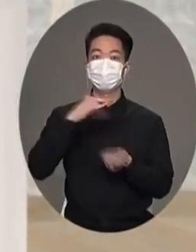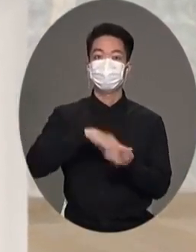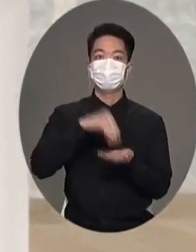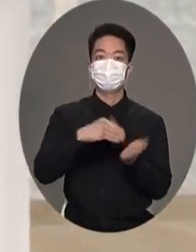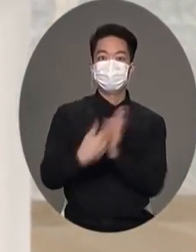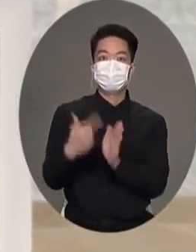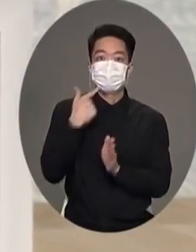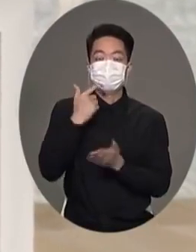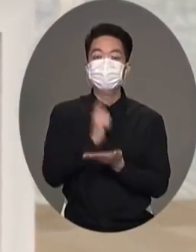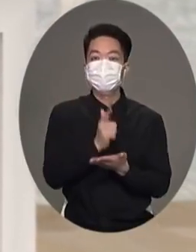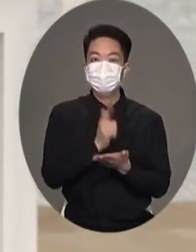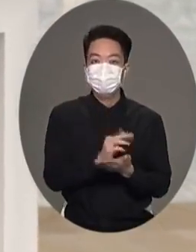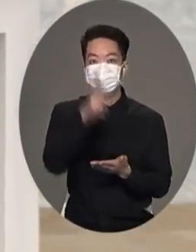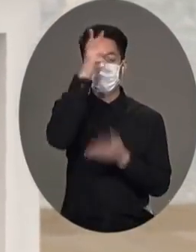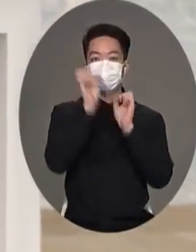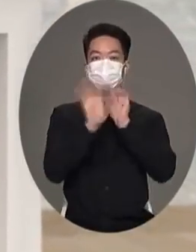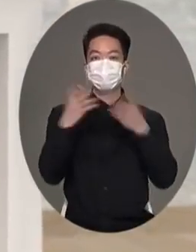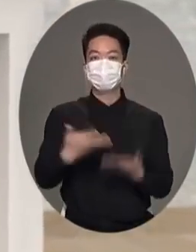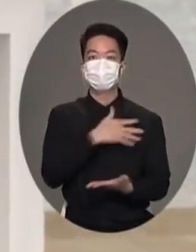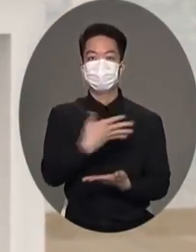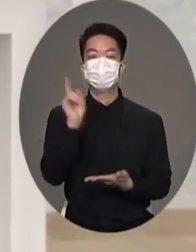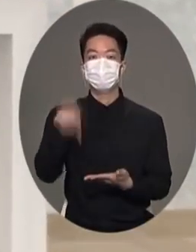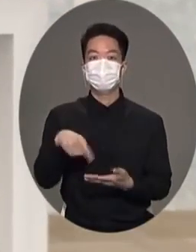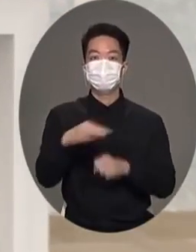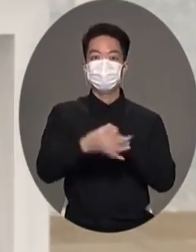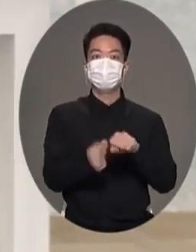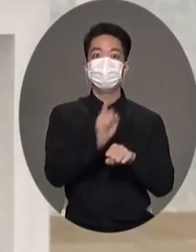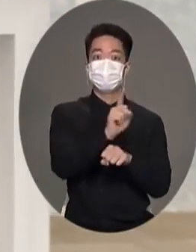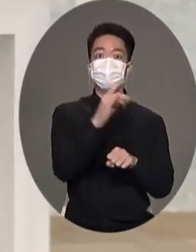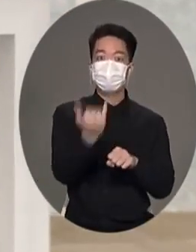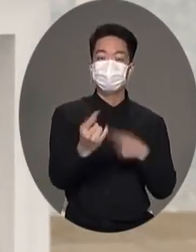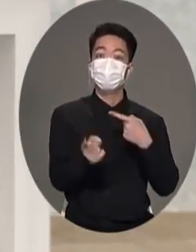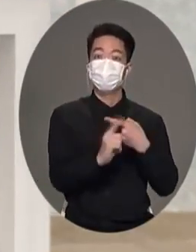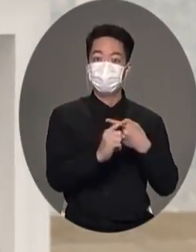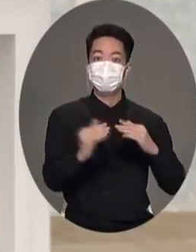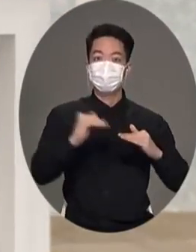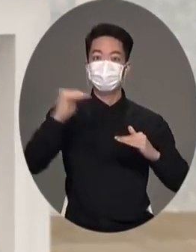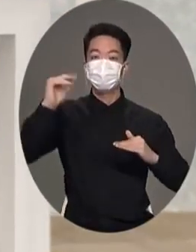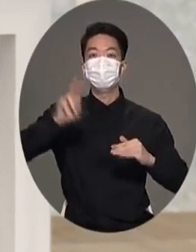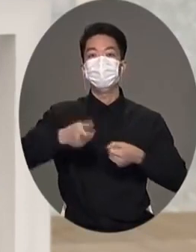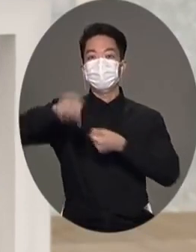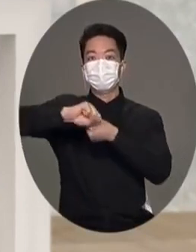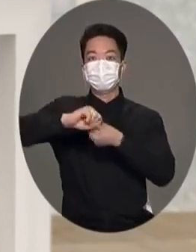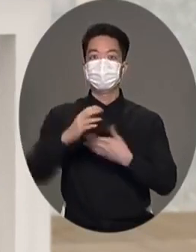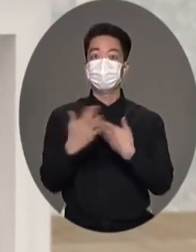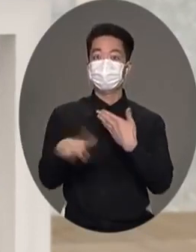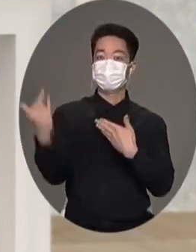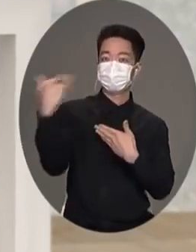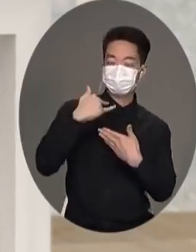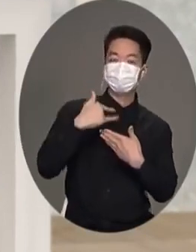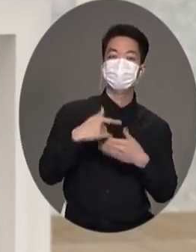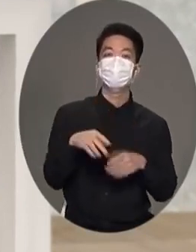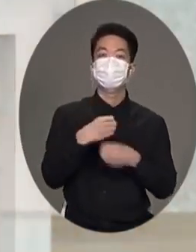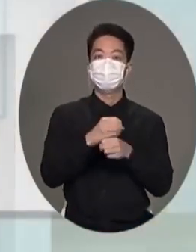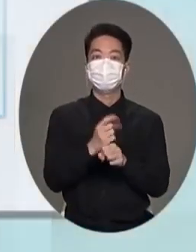輸入，政府宣布由今個星期五起提高16個海外地區的風險組別，收緊來港人士的檢疫